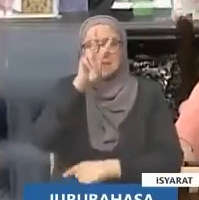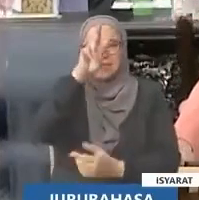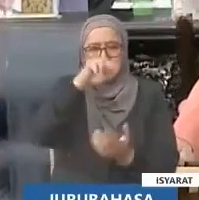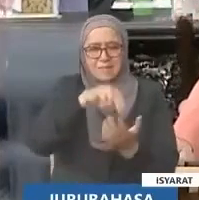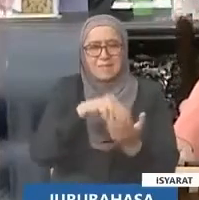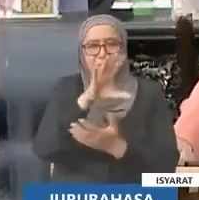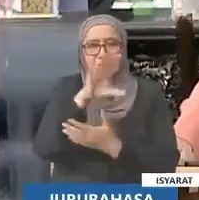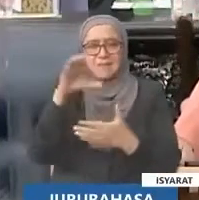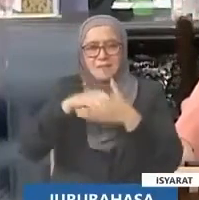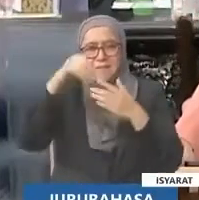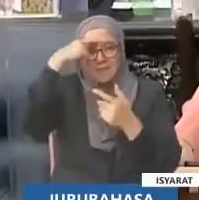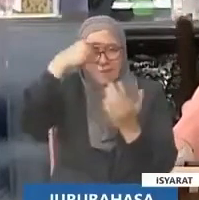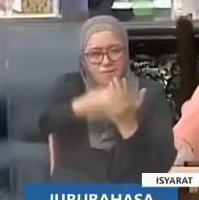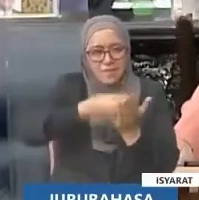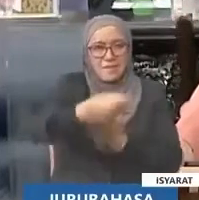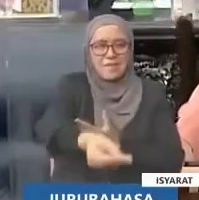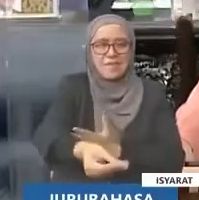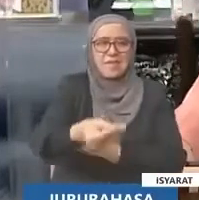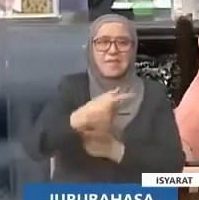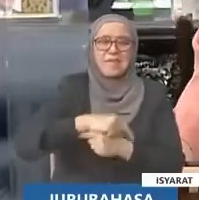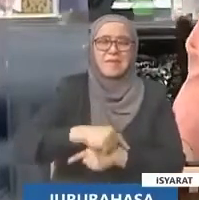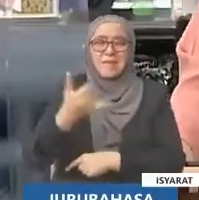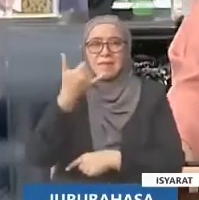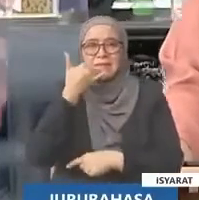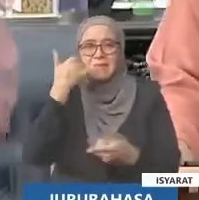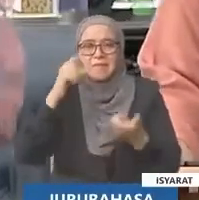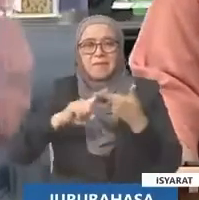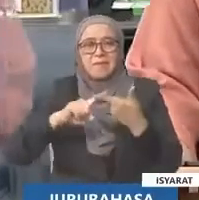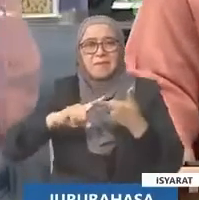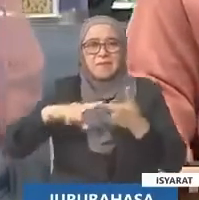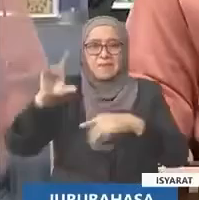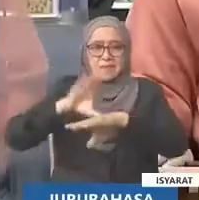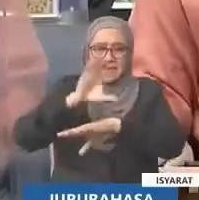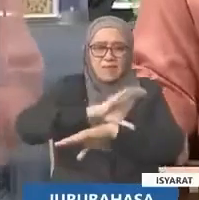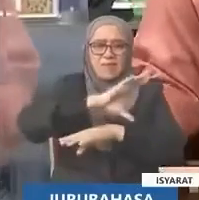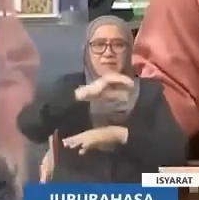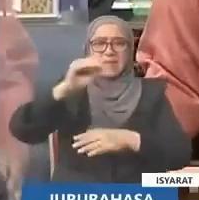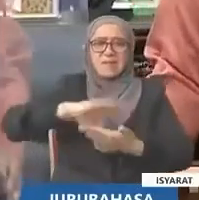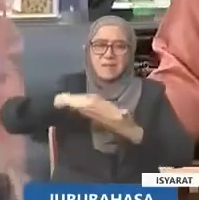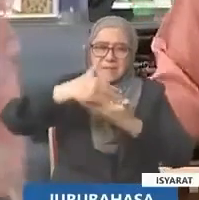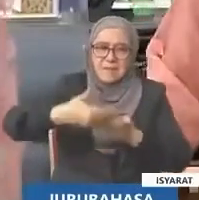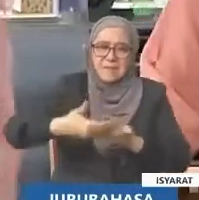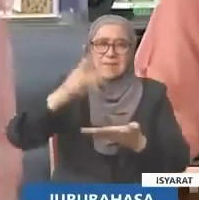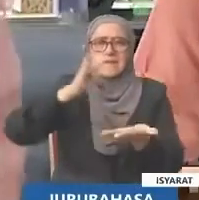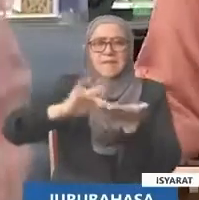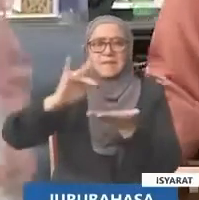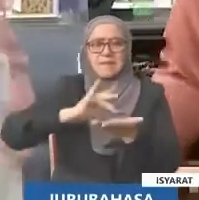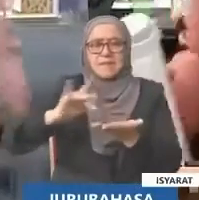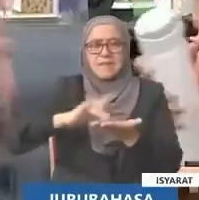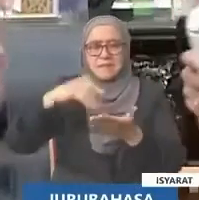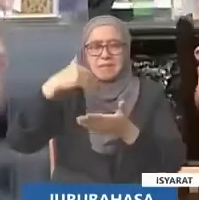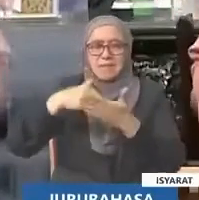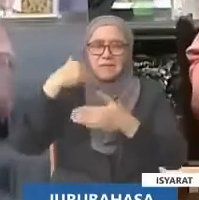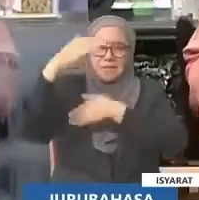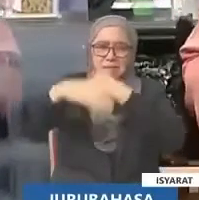telefon bimbit, komputer dan tablet sehingga 31 Disember 2022.